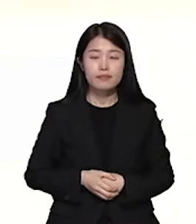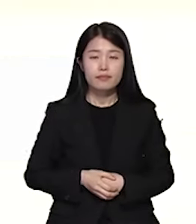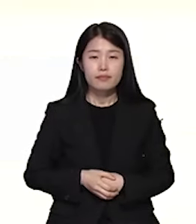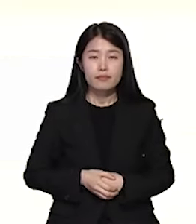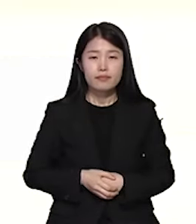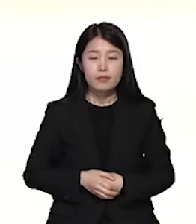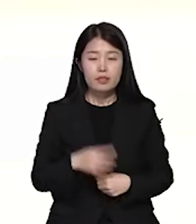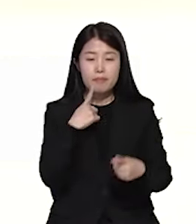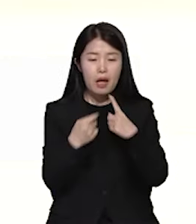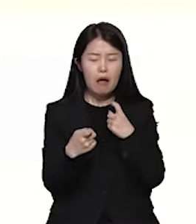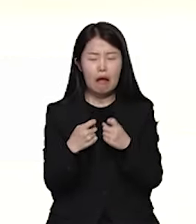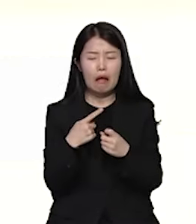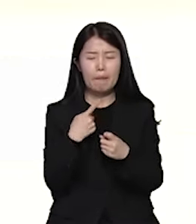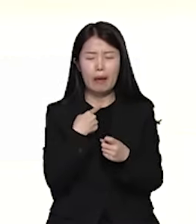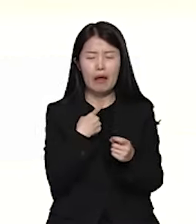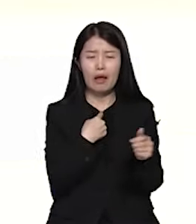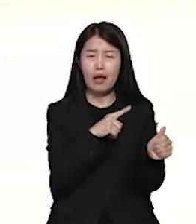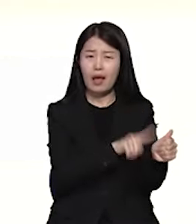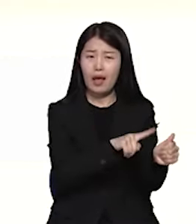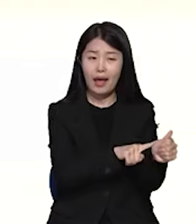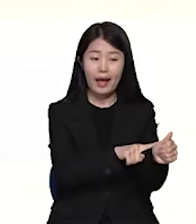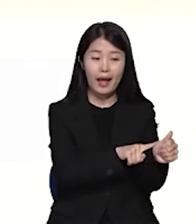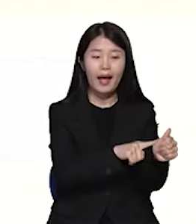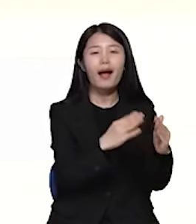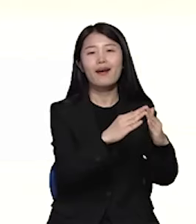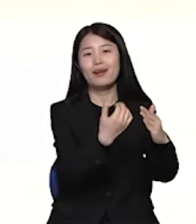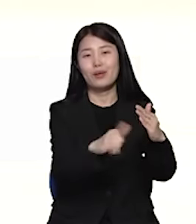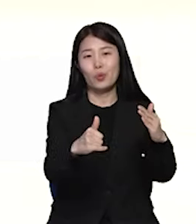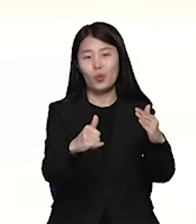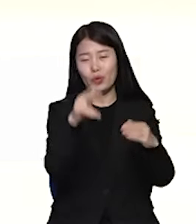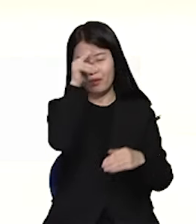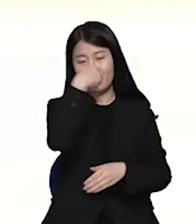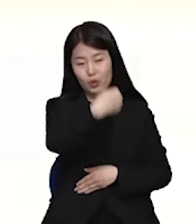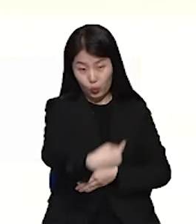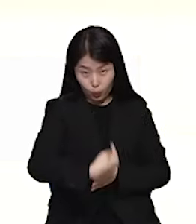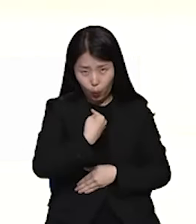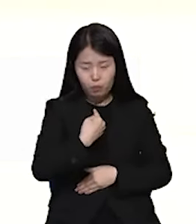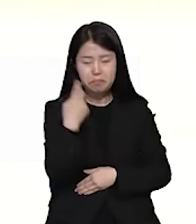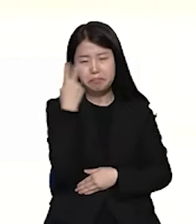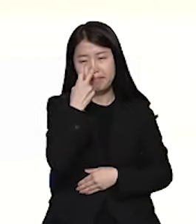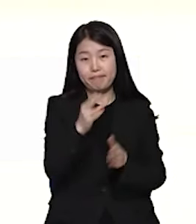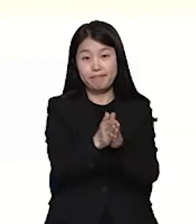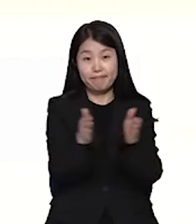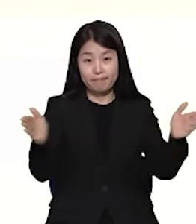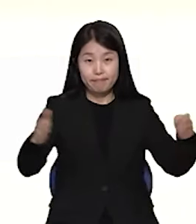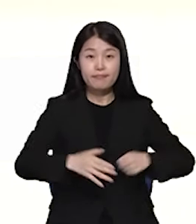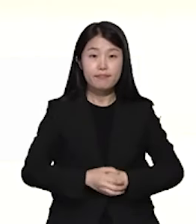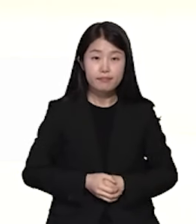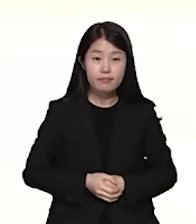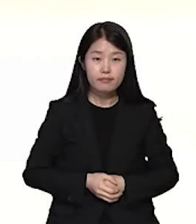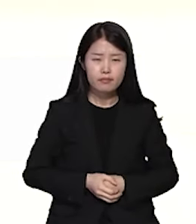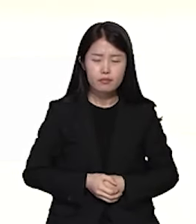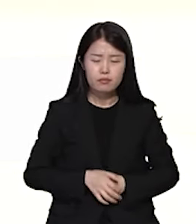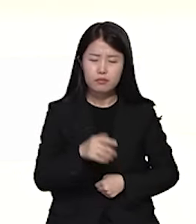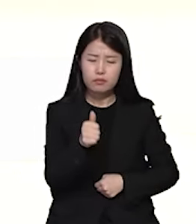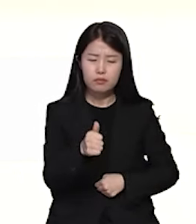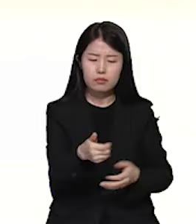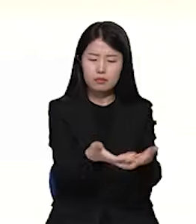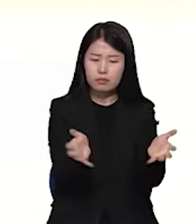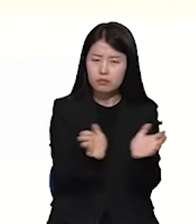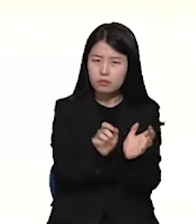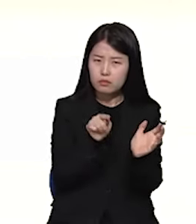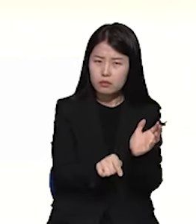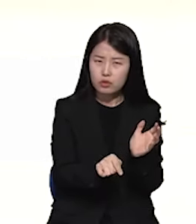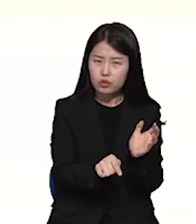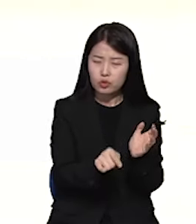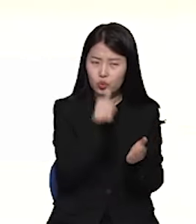피해자의 가족이 저희들한테 신고를 해가지고 수사에 착수하게 됐고, 그 후에 여죄 수사를 통해서